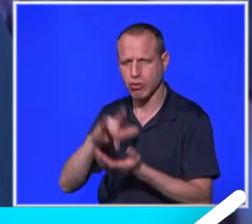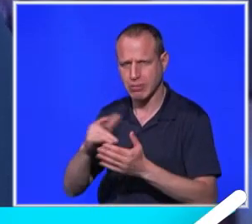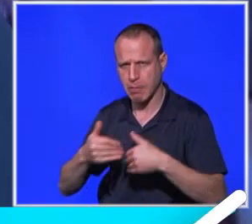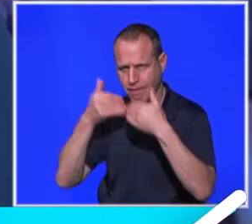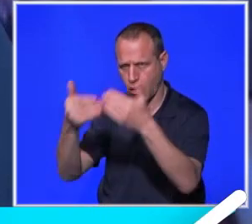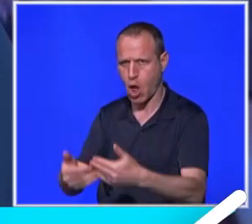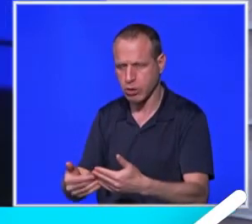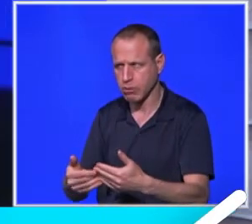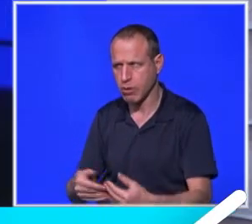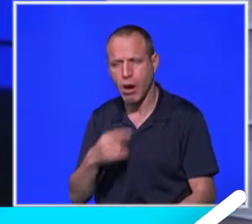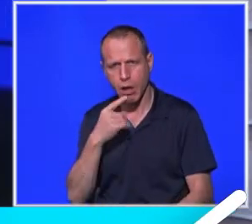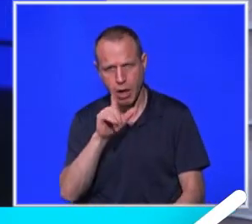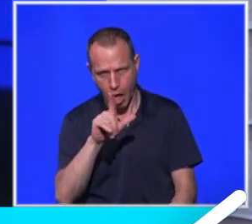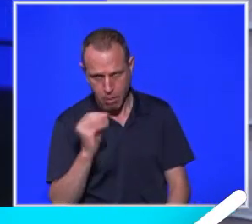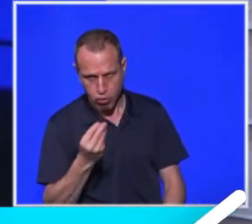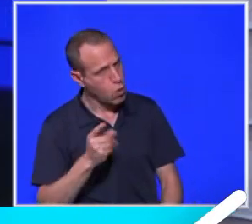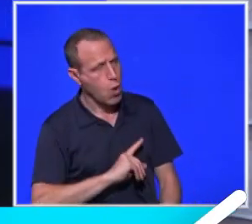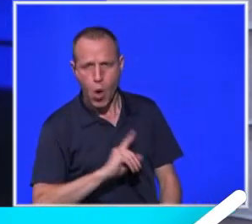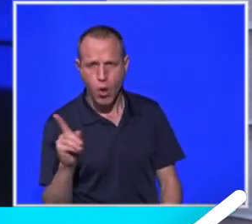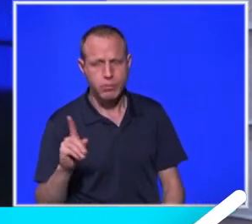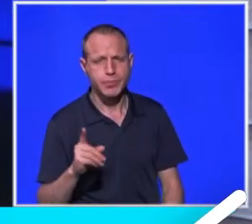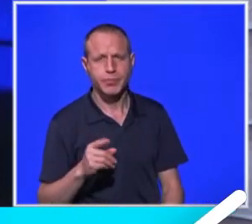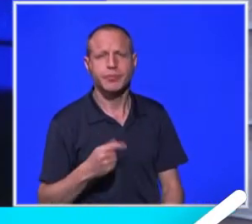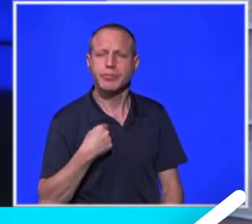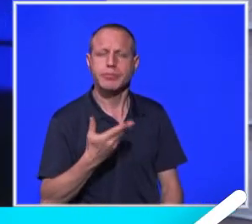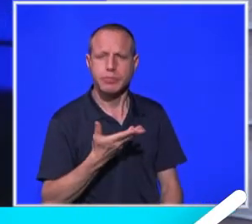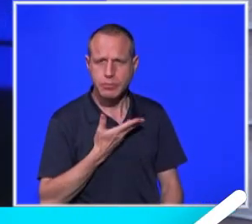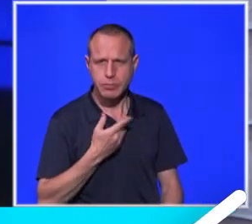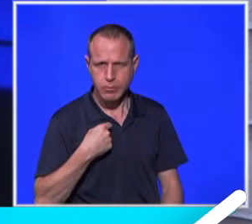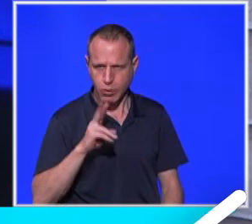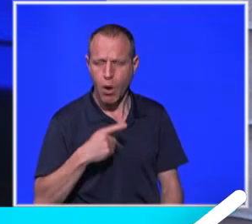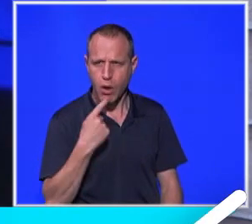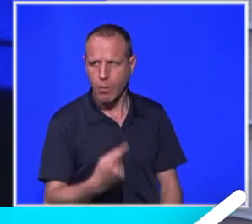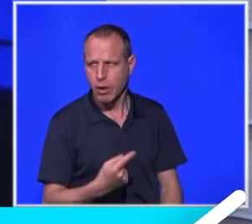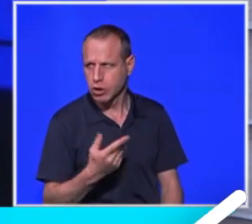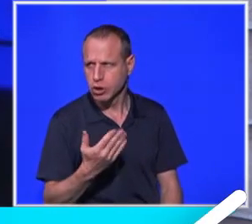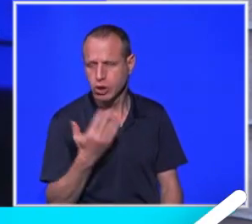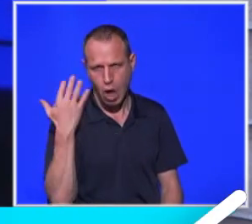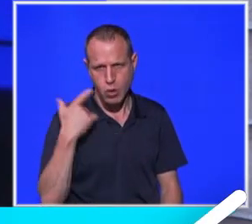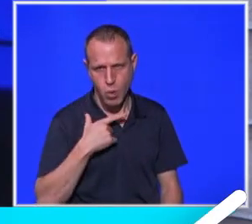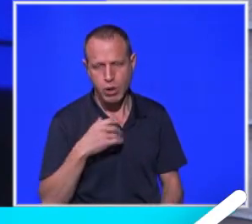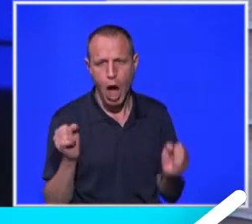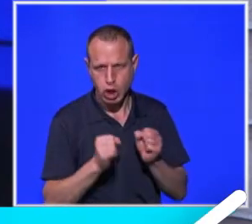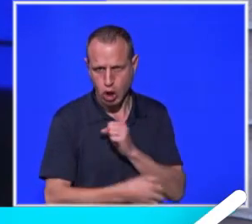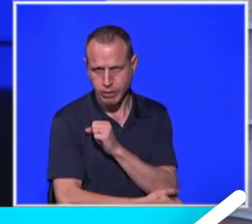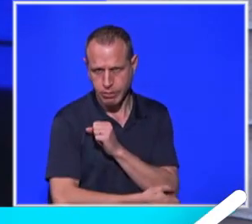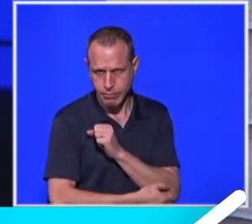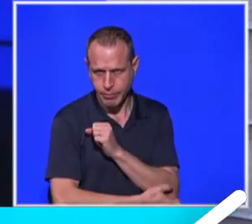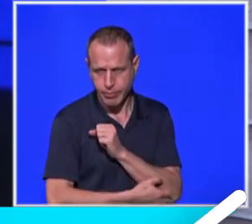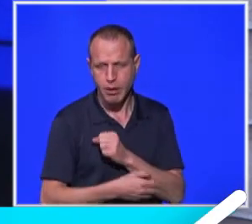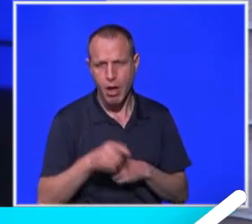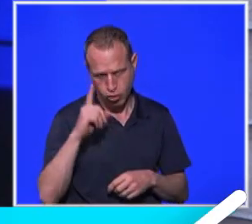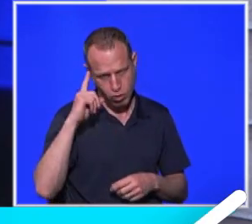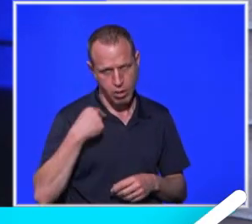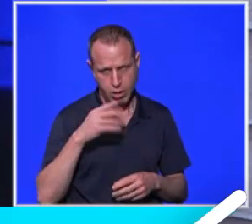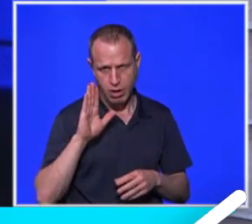בפרונט? לומר לך משהו? כן. לא. אני מקבלת, אני יכולה לומר שהיו לי אילו חששות, אני, את יודעת,